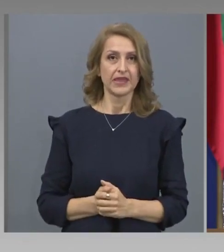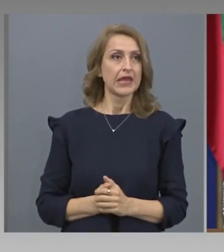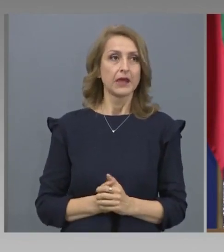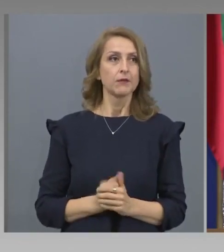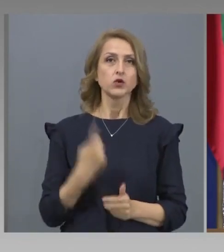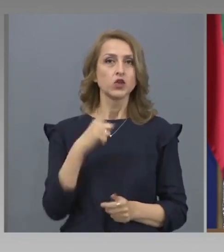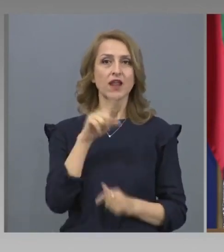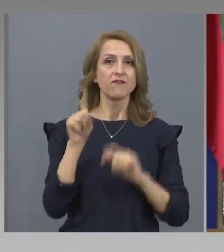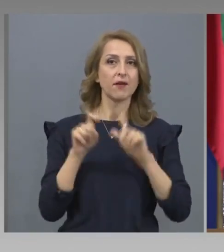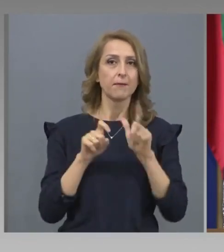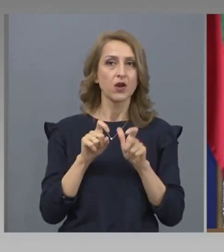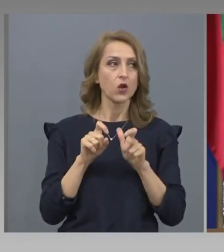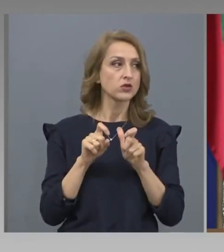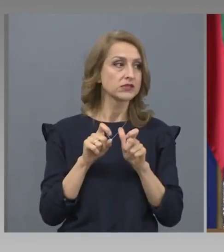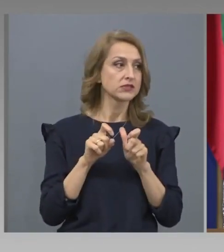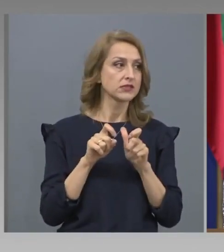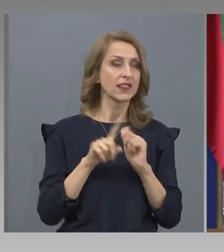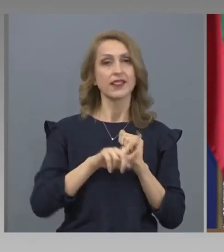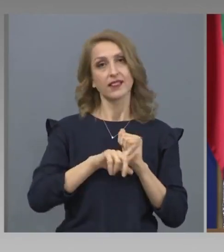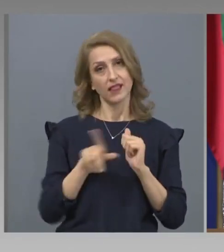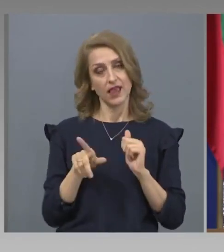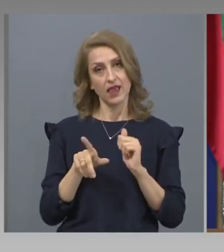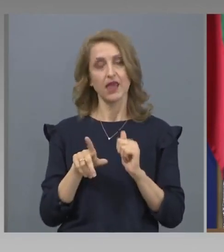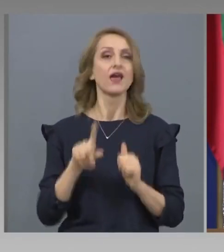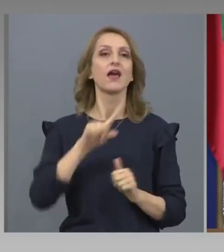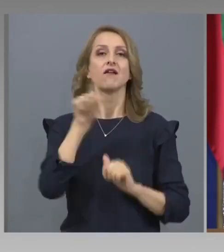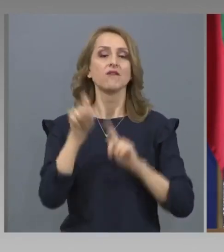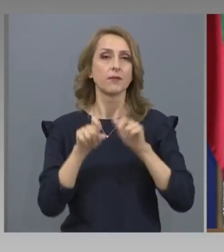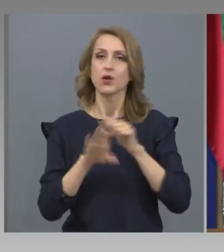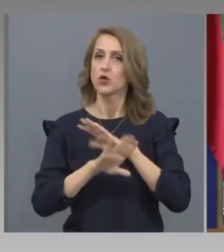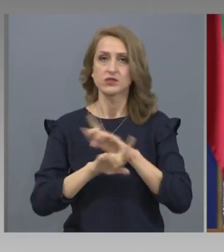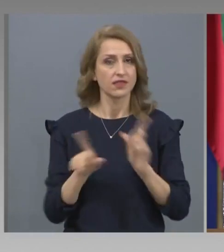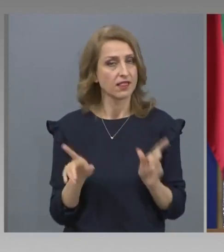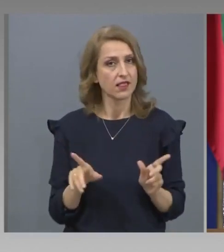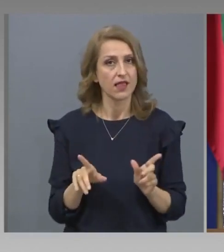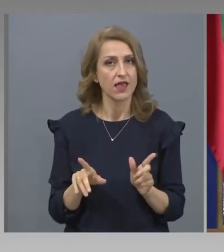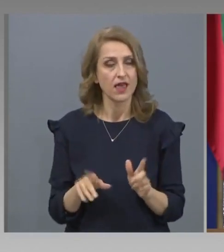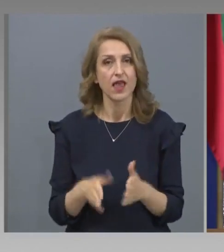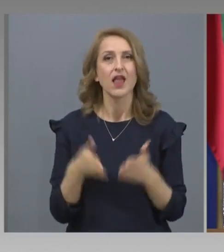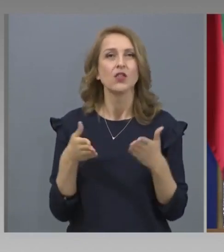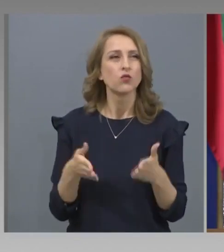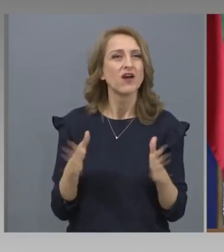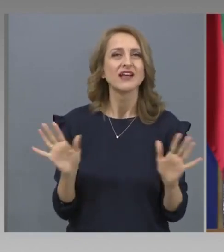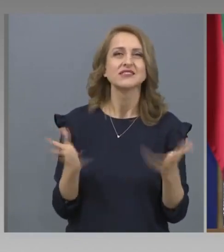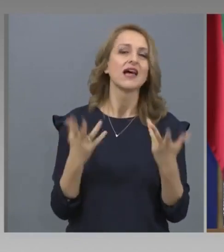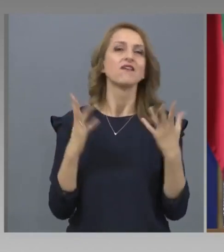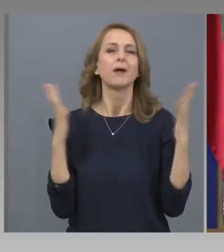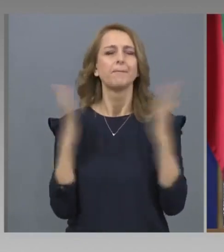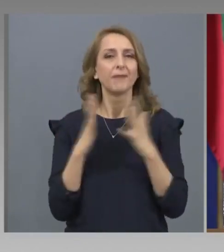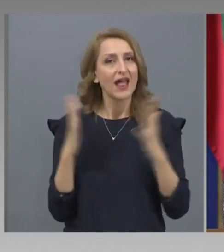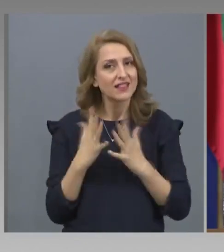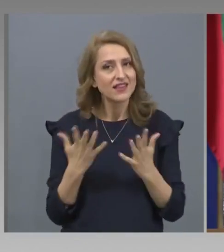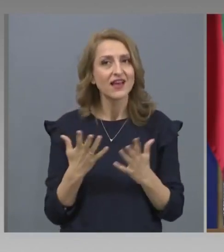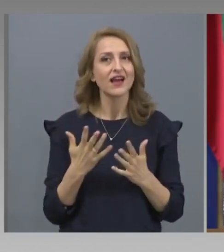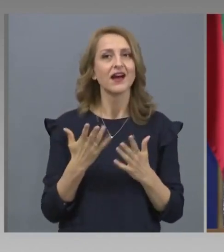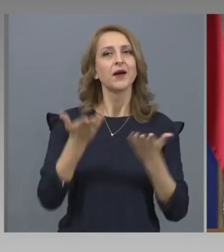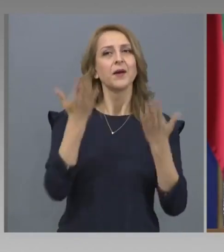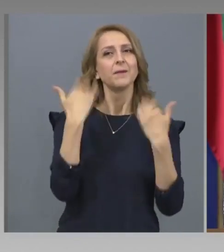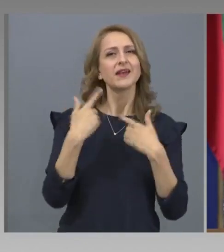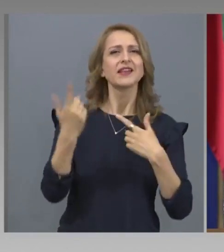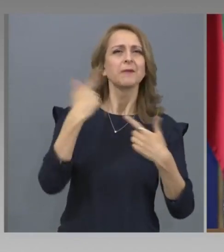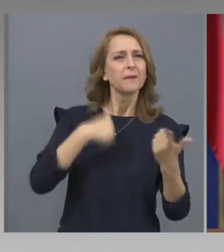Може ли въпроси, господин премиер? Не, въпроси не, защото с това създаваме паника. Бяхме